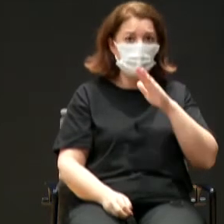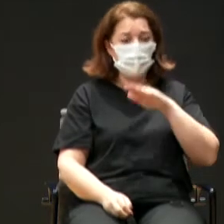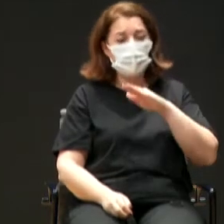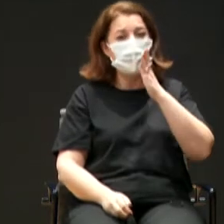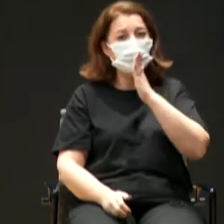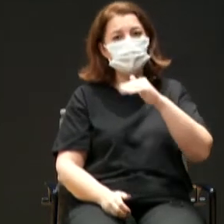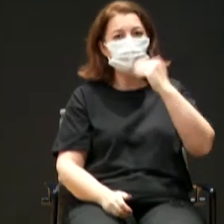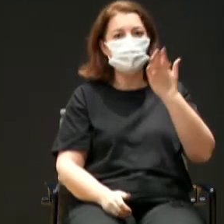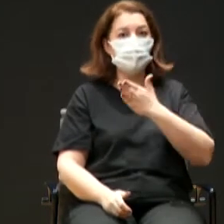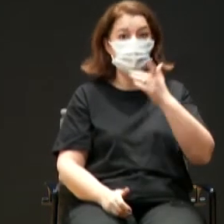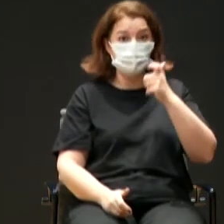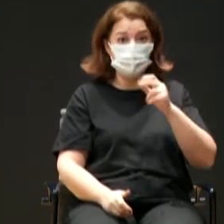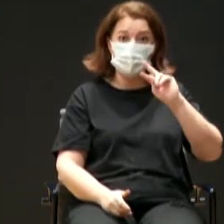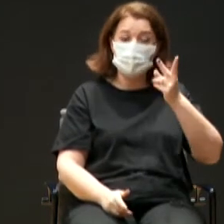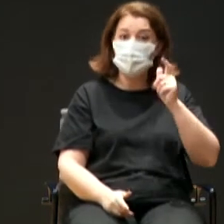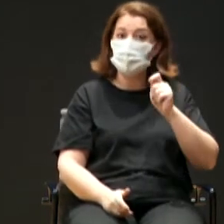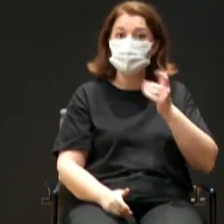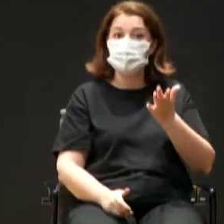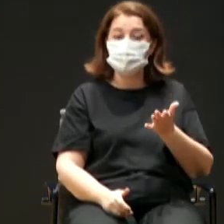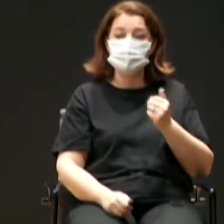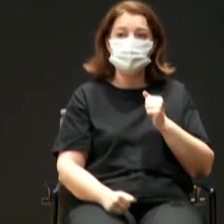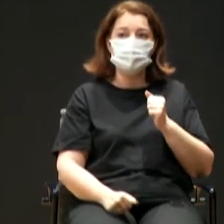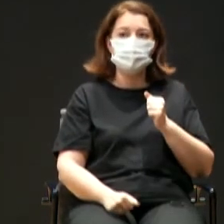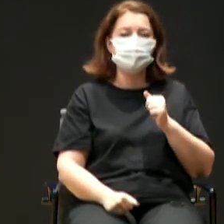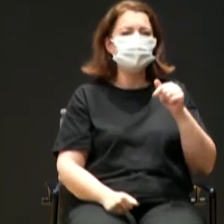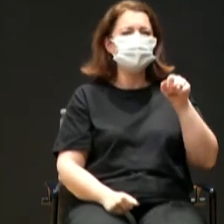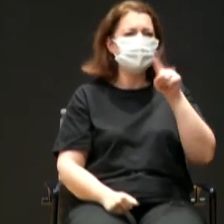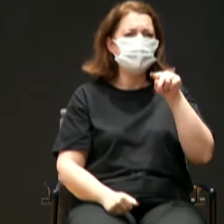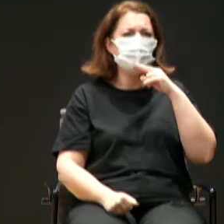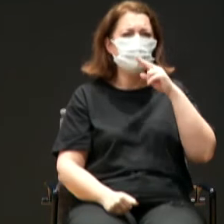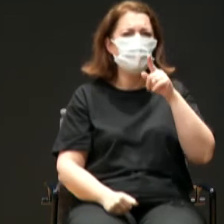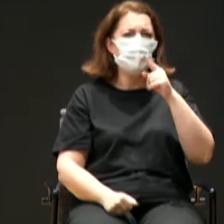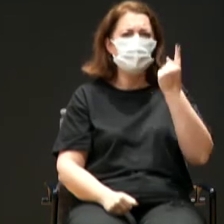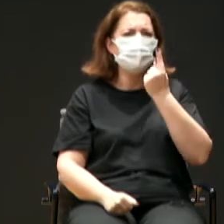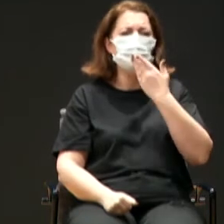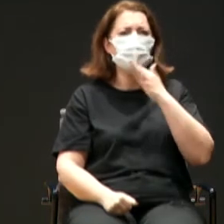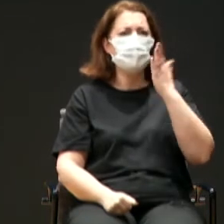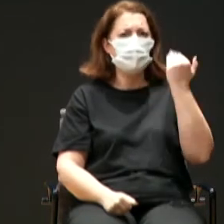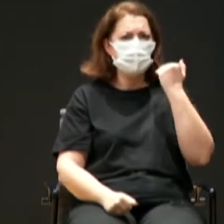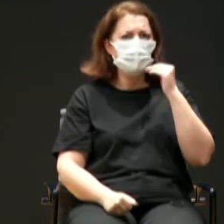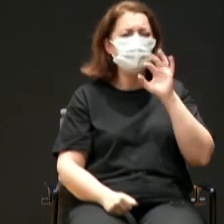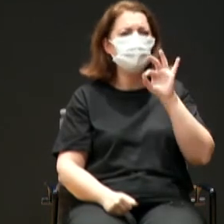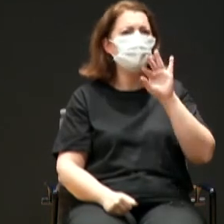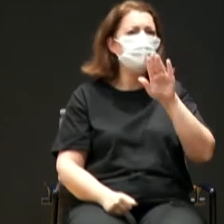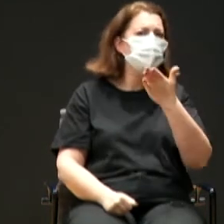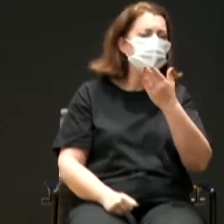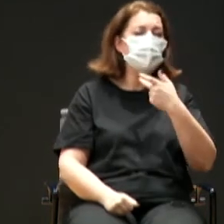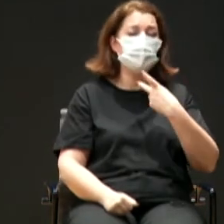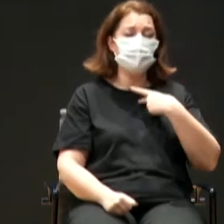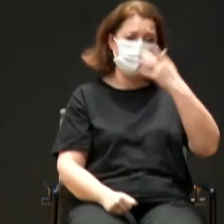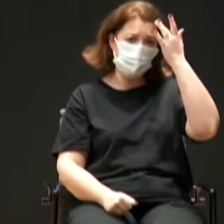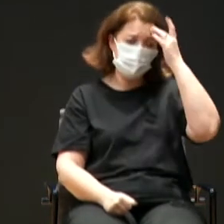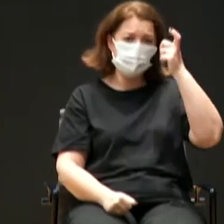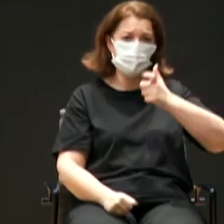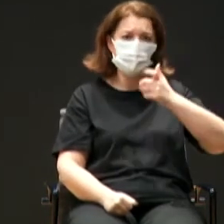sonrasını Büyükşehir'e teslim devredeceksiniz? Yani sizin konuşmalarınızda böyle bir şey yoktu ki. Biz Beylikdüzü Belediyesi'ne kültür merkezi